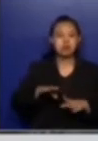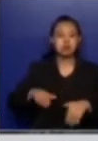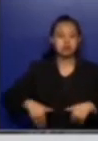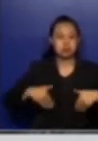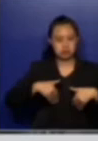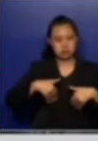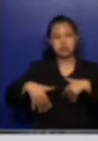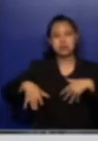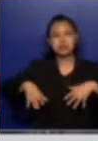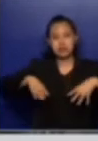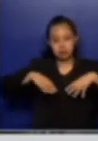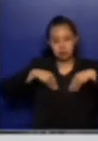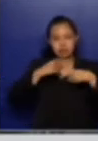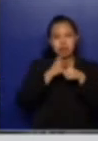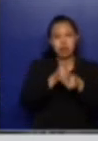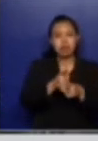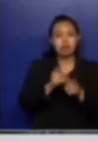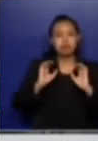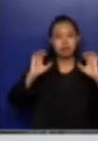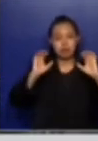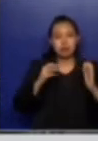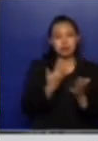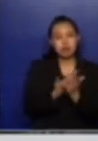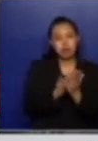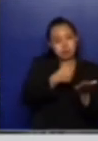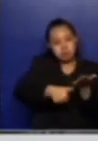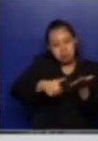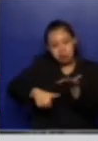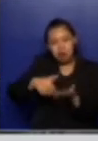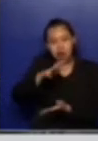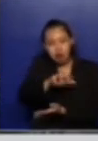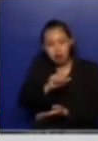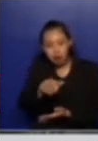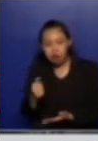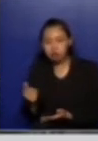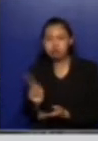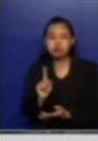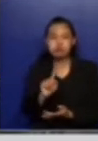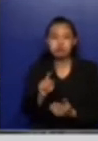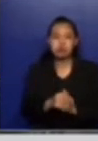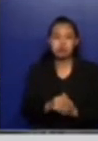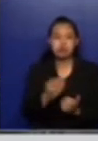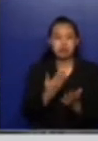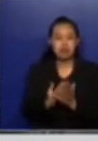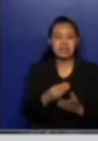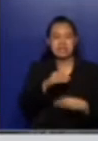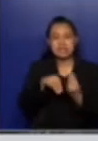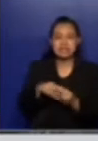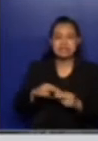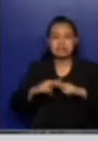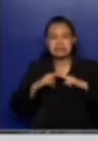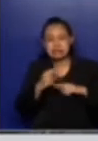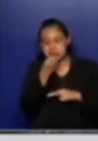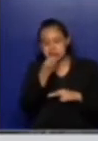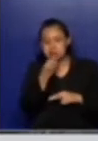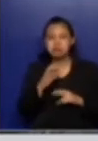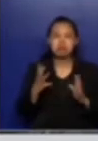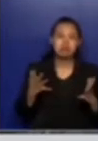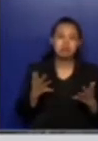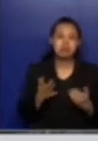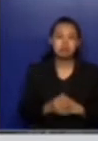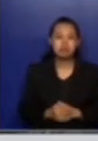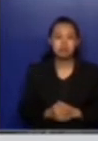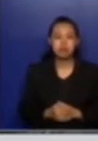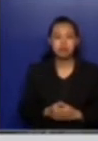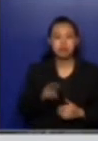มมือเราจะไปเก็บภาษีที่ไหนครับแม้แต่เงินจะกินก็ยังไม่มีเลยรัฐบาลจะต้องออกพระราชกำหนดนะครับเอ